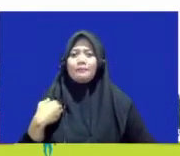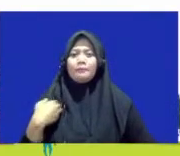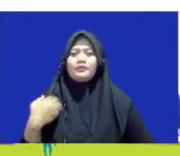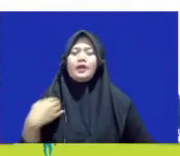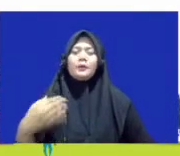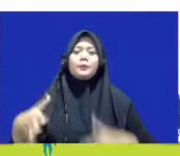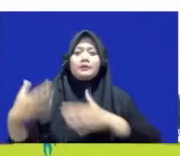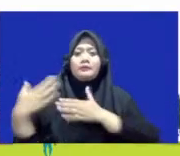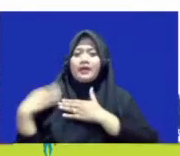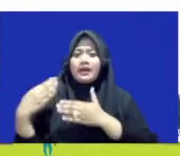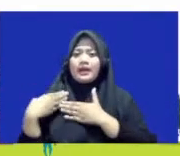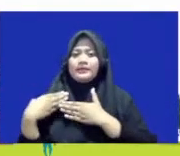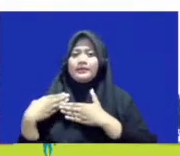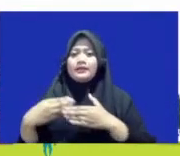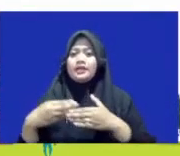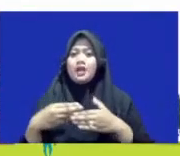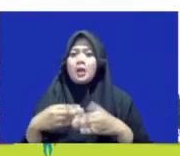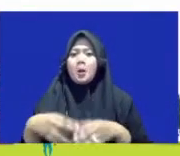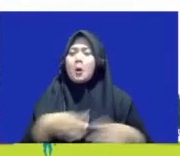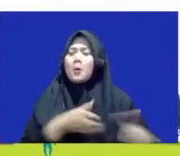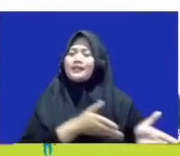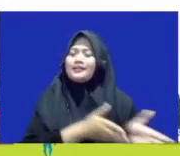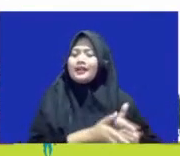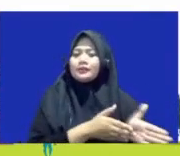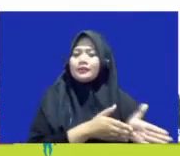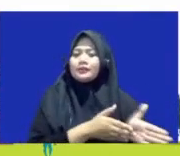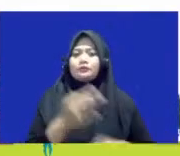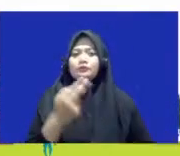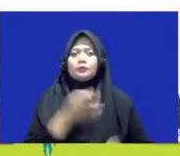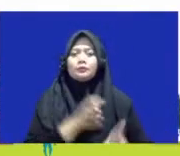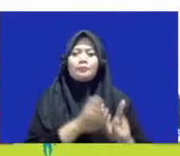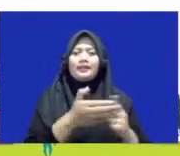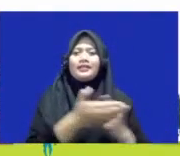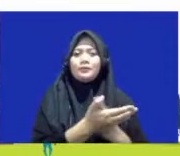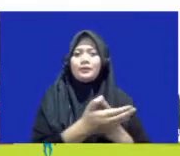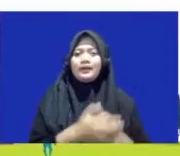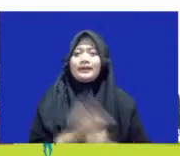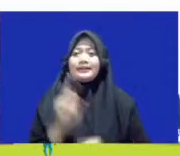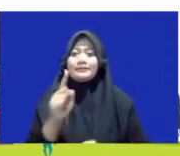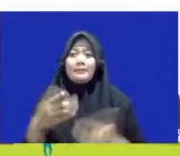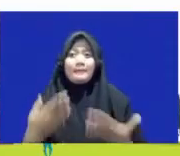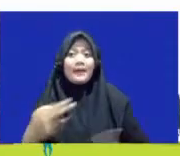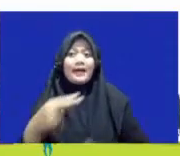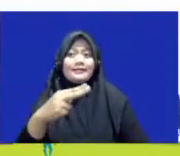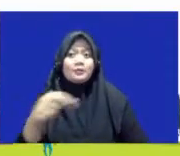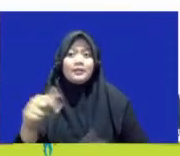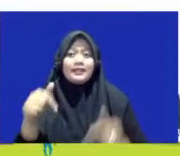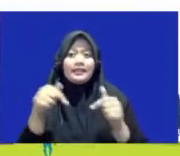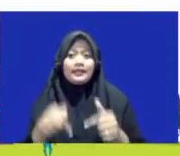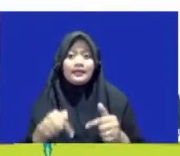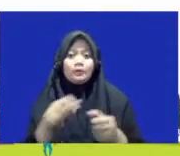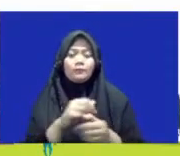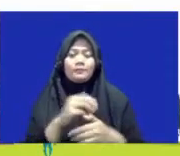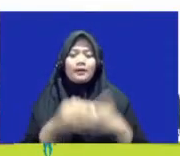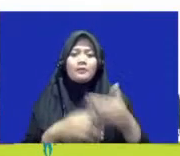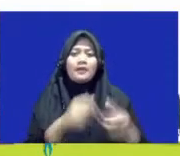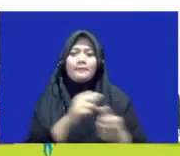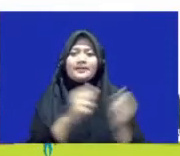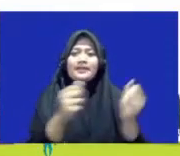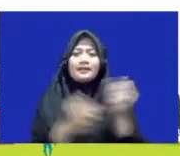koordinator klaster pengungsian dan perlindungan. Karena di Indonesia ini dalam penanganan bencana dipimpin oleh